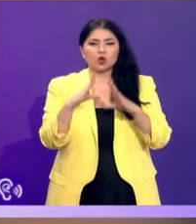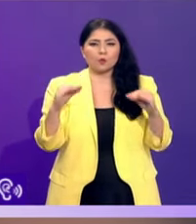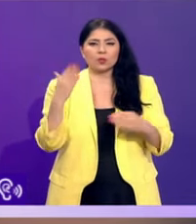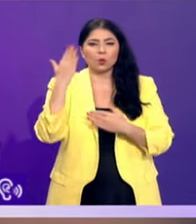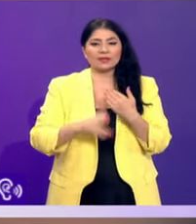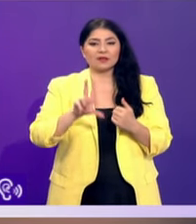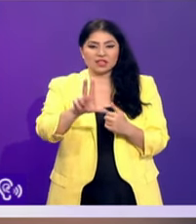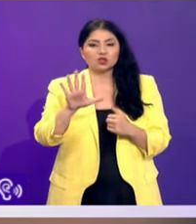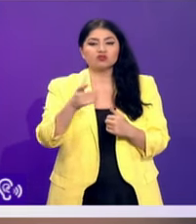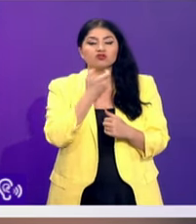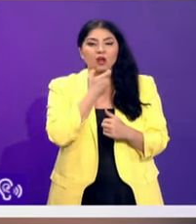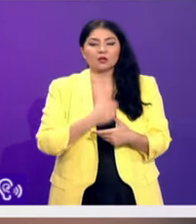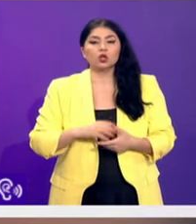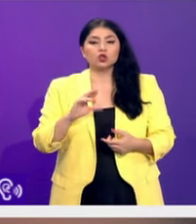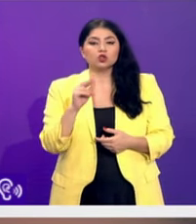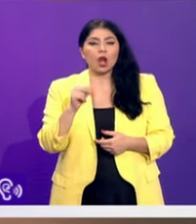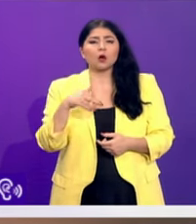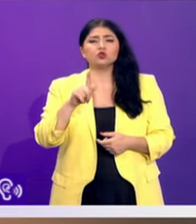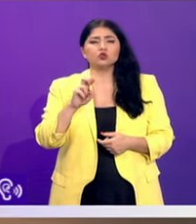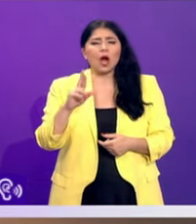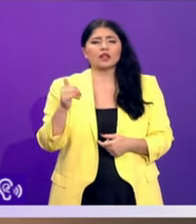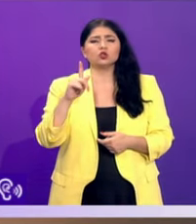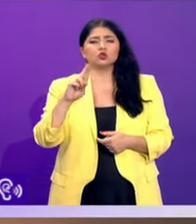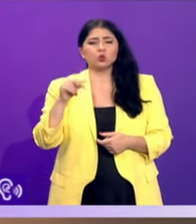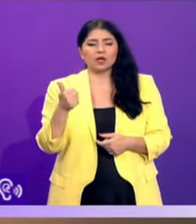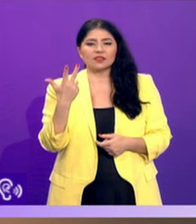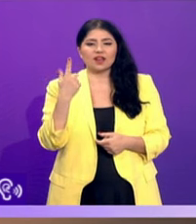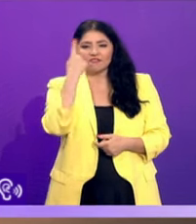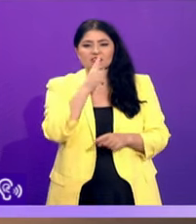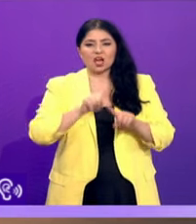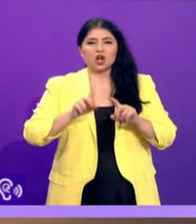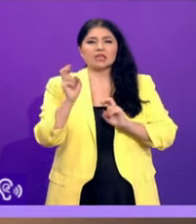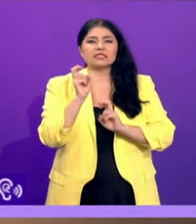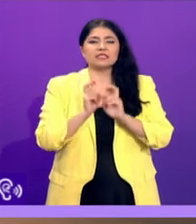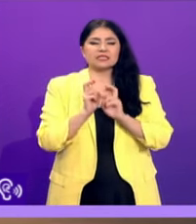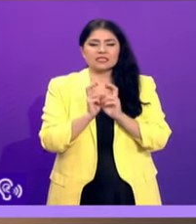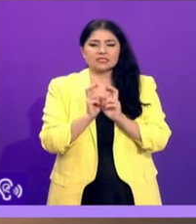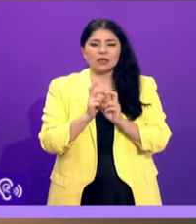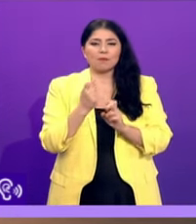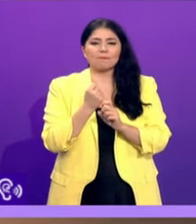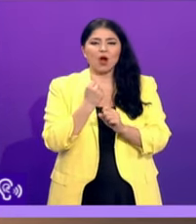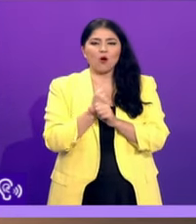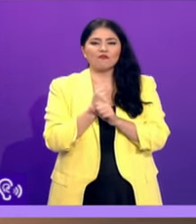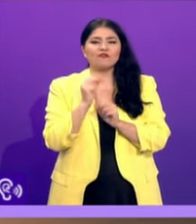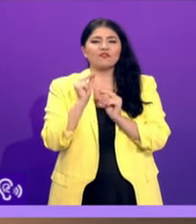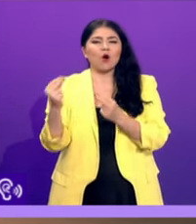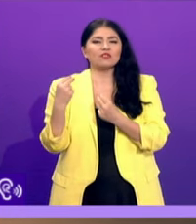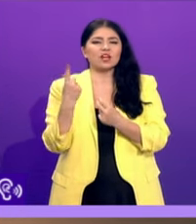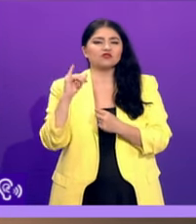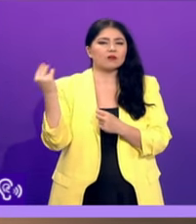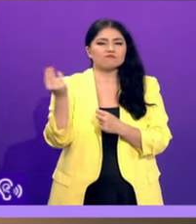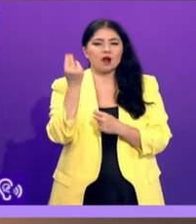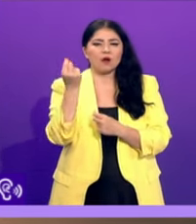ultimii 35 de ani. Ciolacu, Gioană, Ciucă, trei fețe ale acelui sistem, au învățat de la cei mai buni, au învățat de